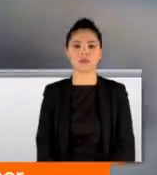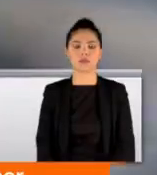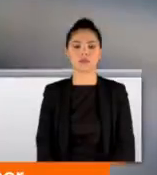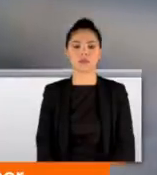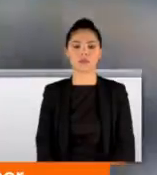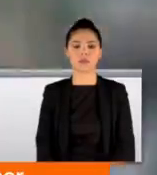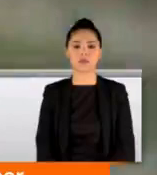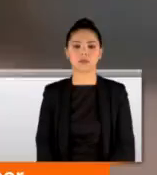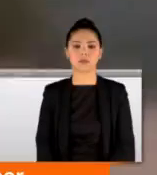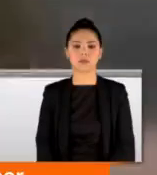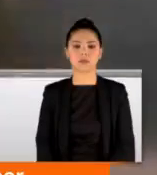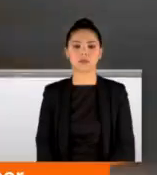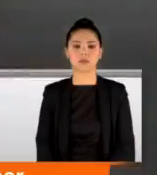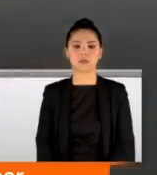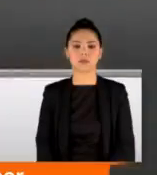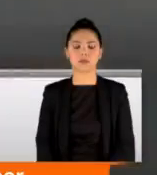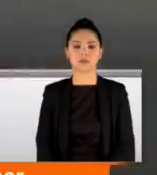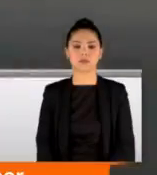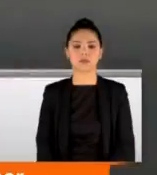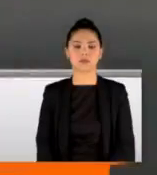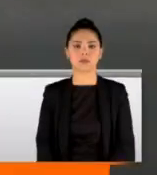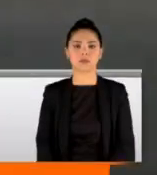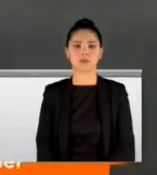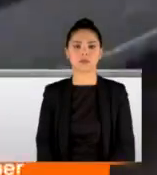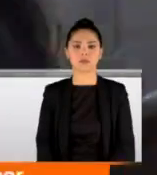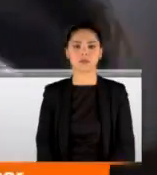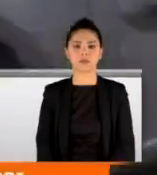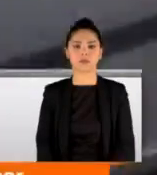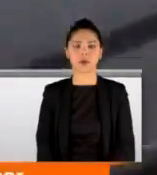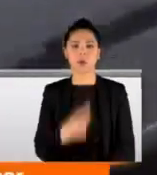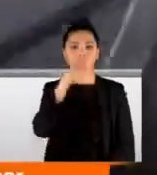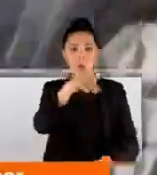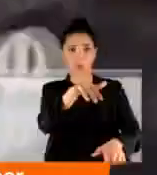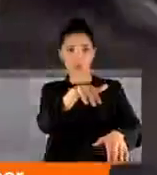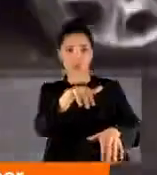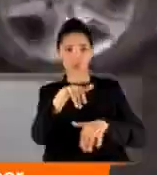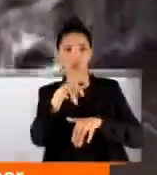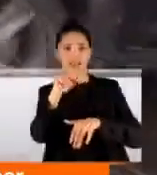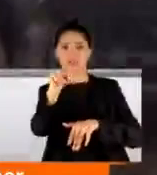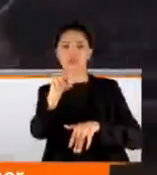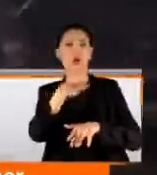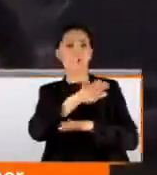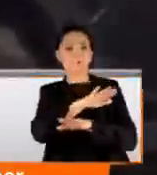tsunami deniz saçtı. İnanılır gibi değil ya. Su çekildiğinde geride